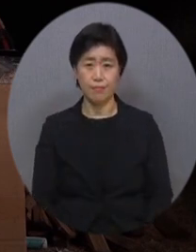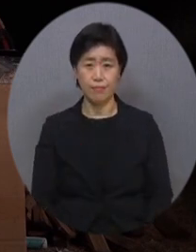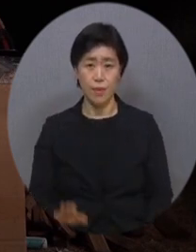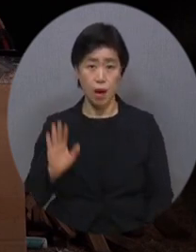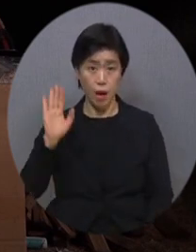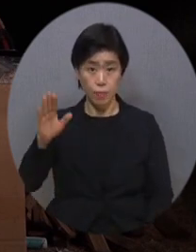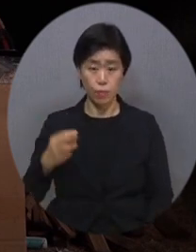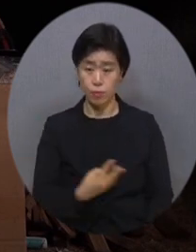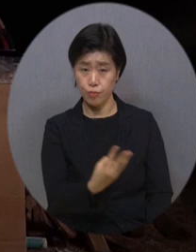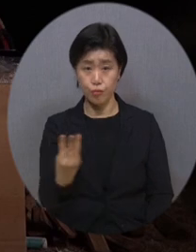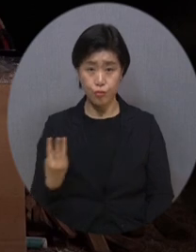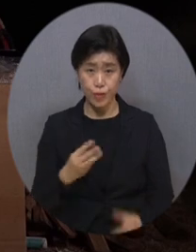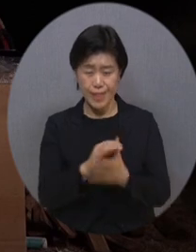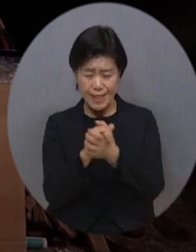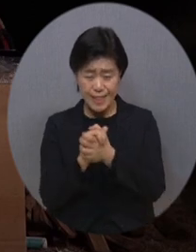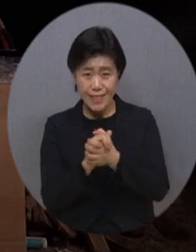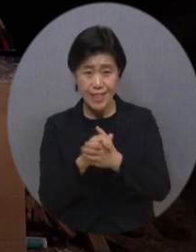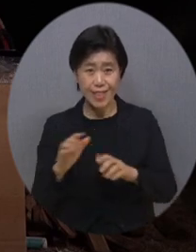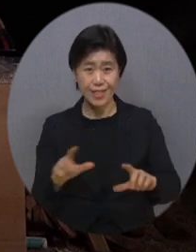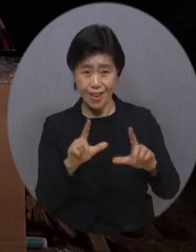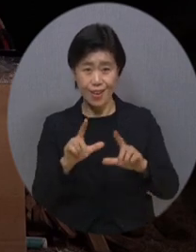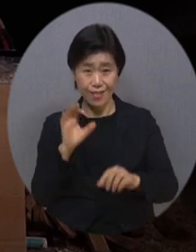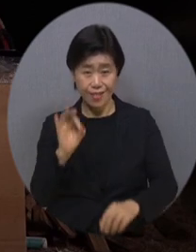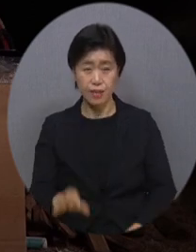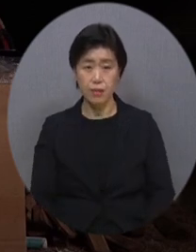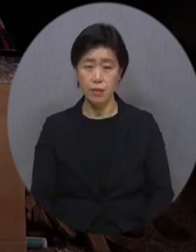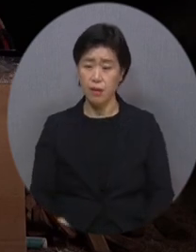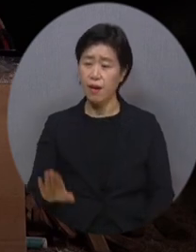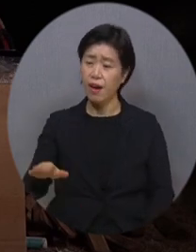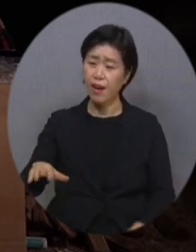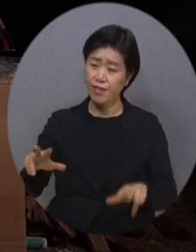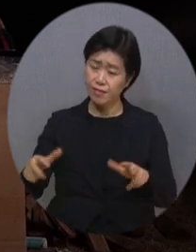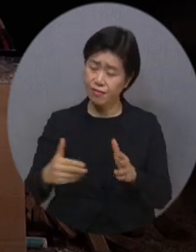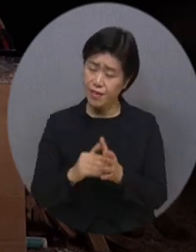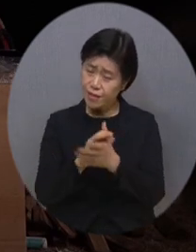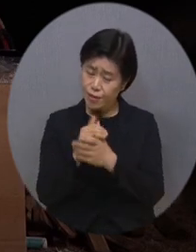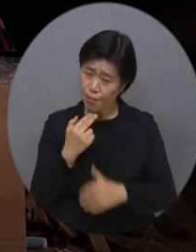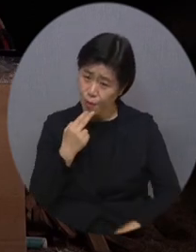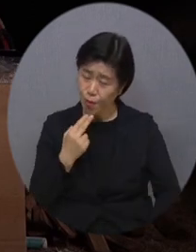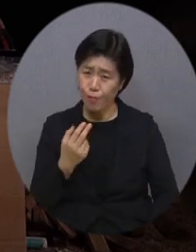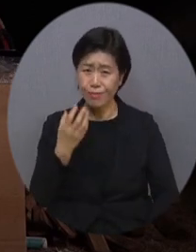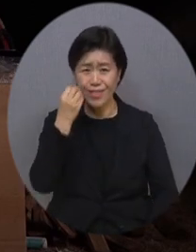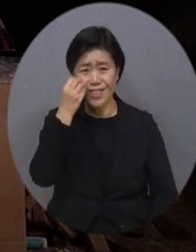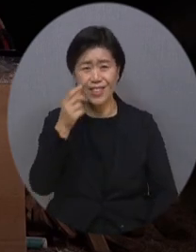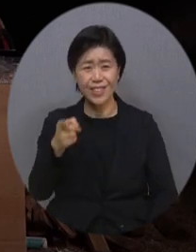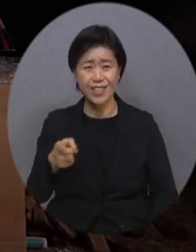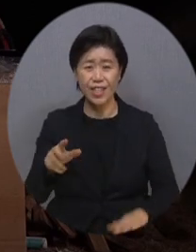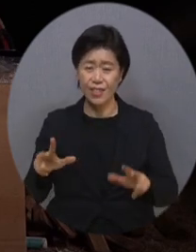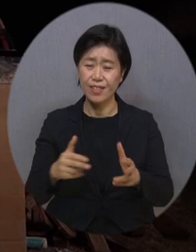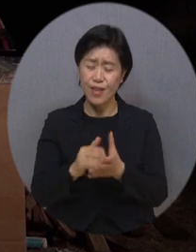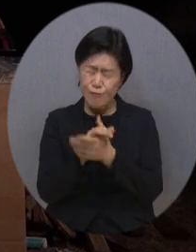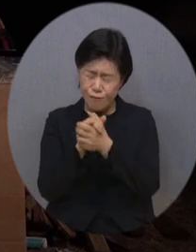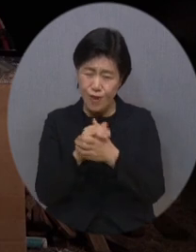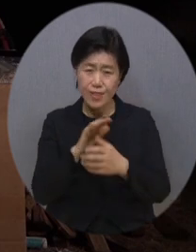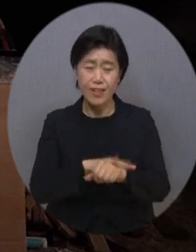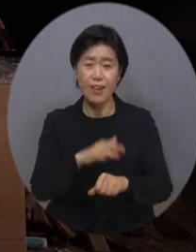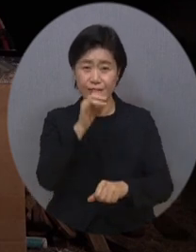앞으로 친하게 지내요. 야, 그러면 이제까지 친하지 않았다는 거야? 아, 이 사람은 말을 하죠. 야, 너